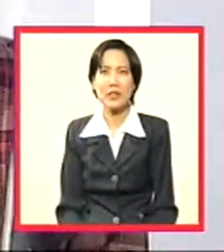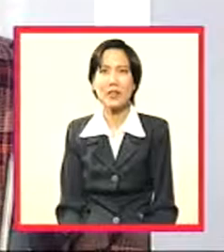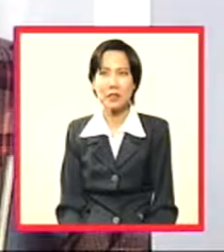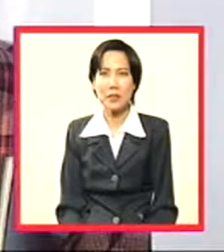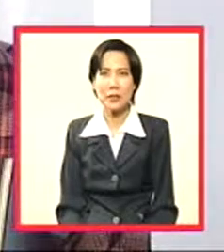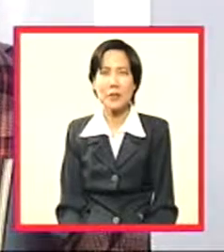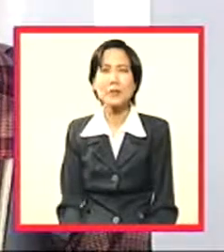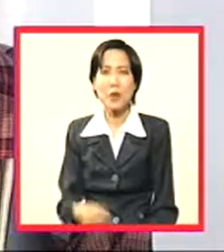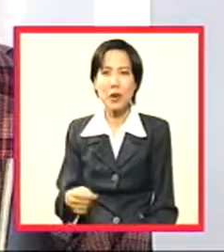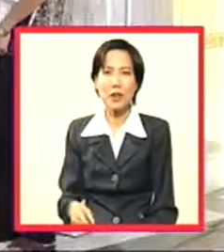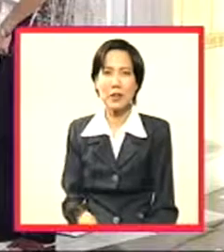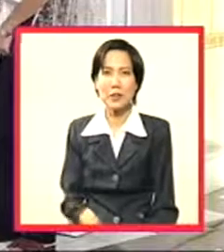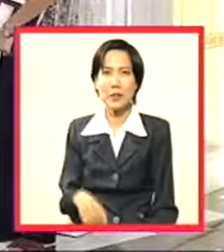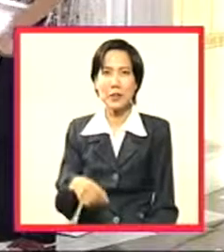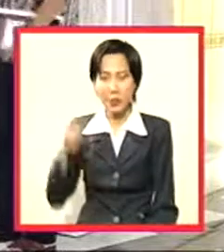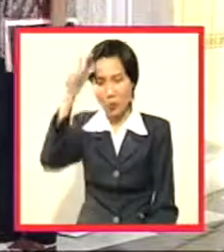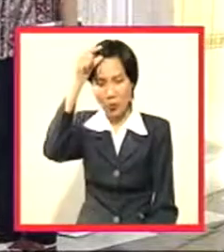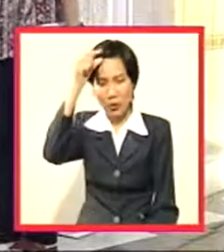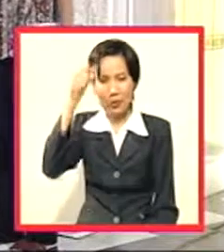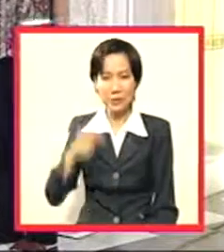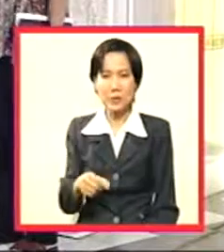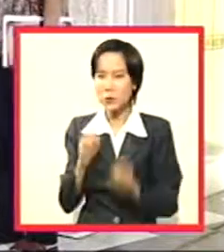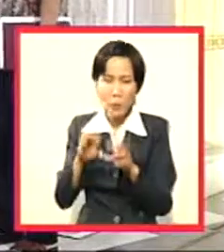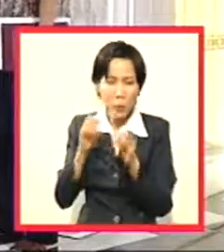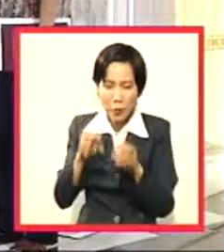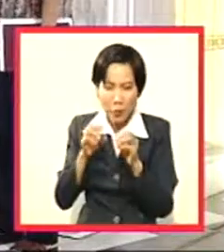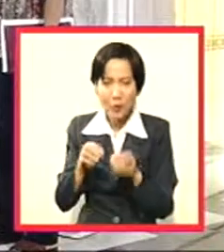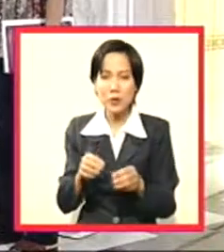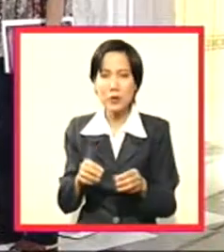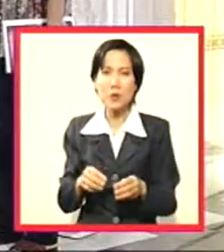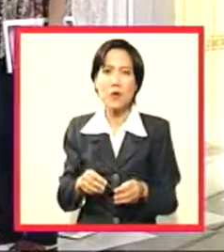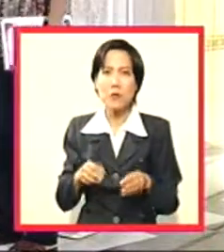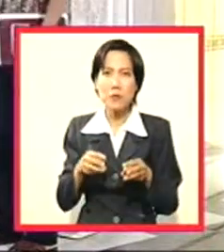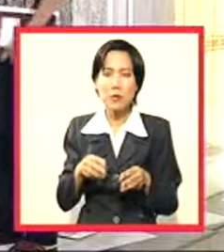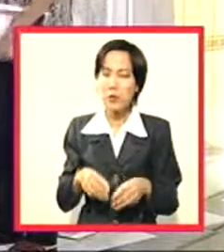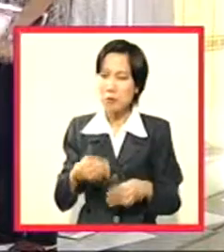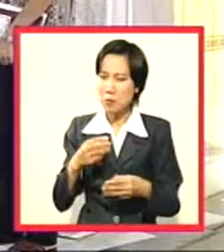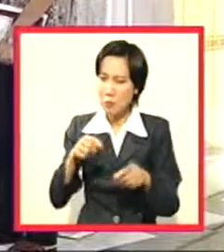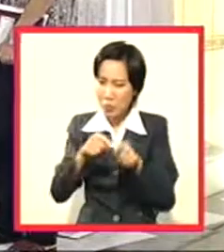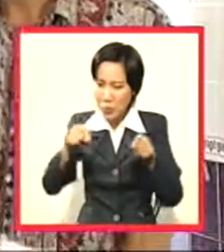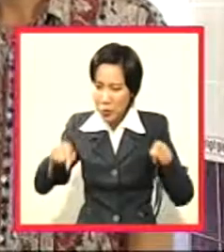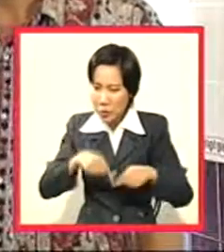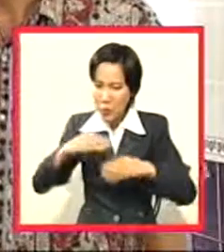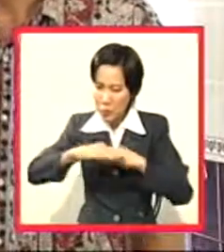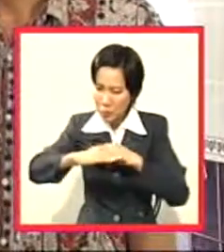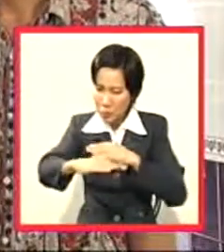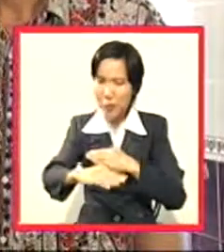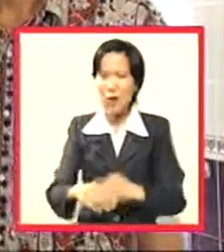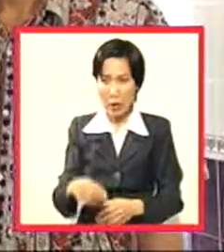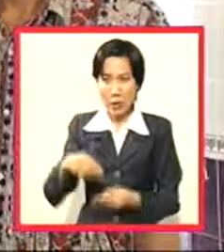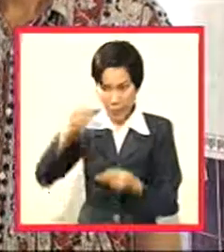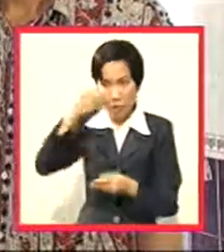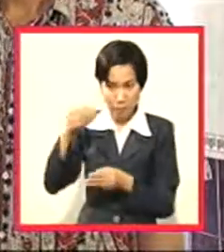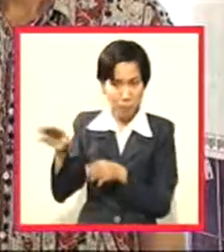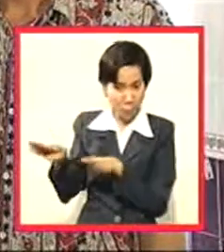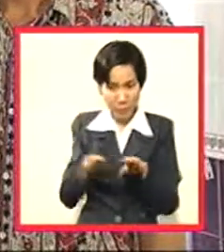ด้วยความที่เป็นคนยุคขึ้นนักกล้วยของเราก็เลยสอนสรรพวิชาปลูกกระเบื้องให้กับปื๊ดทันทีเรามาเรียนพร้อมๆกับปื๊ดกันเลยนะครับ